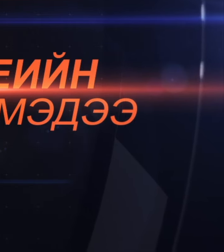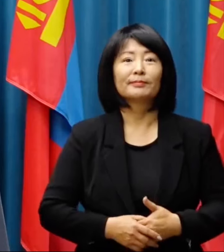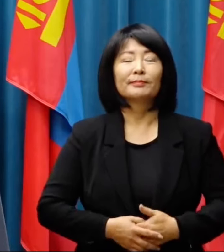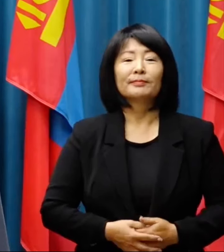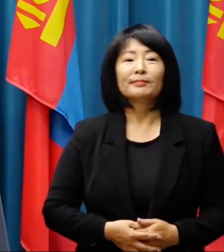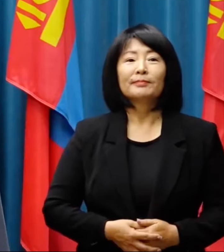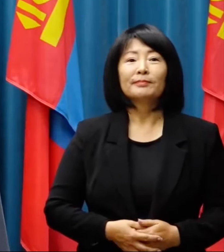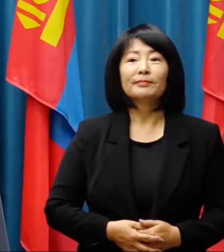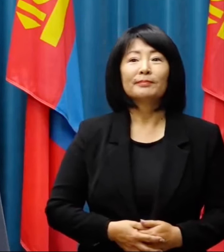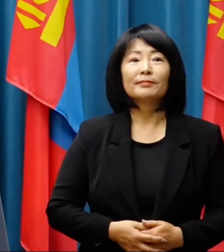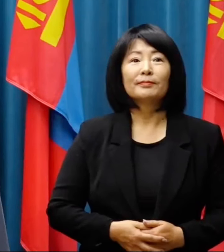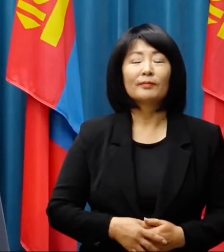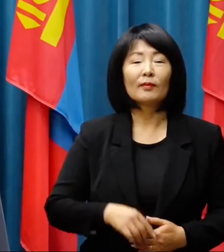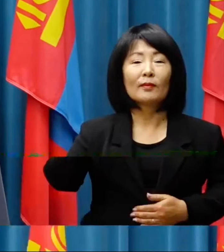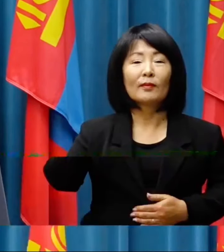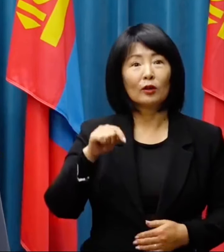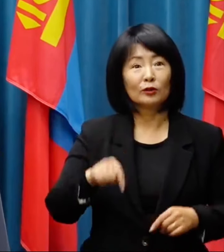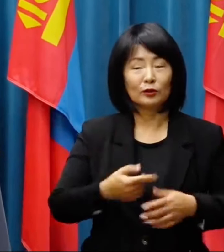fogo, né?